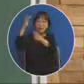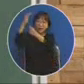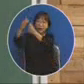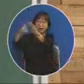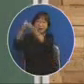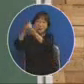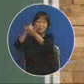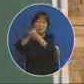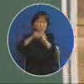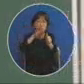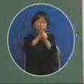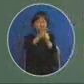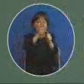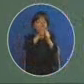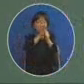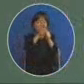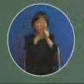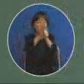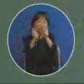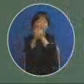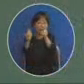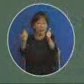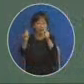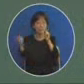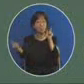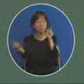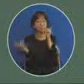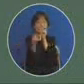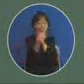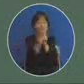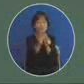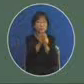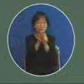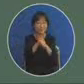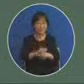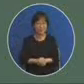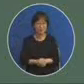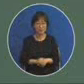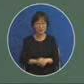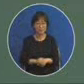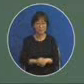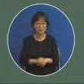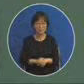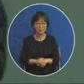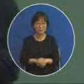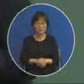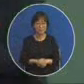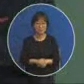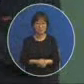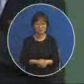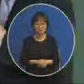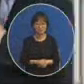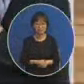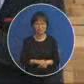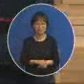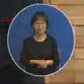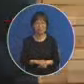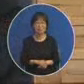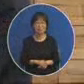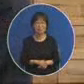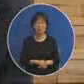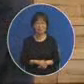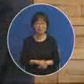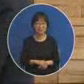돕는 사람을 붙인 거예요. At this time, God attaches to them the people who will help them. 자, 상상지도 못하는 일이 벌어집니다. Something unimaginable begins to take place.